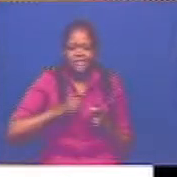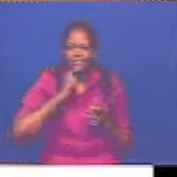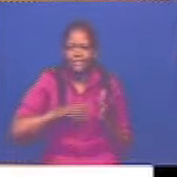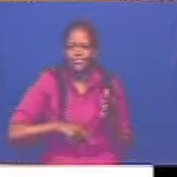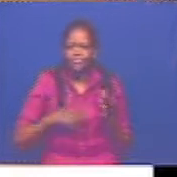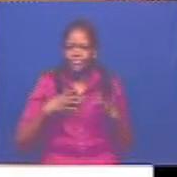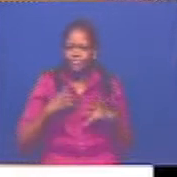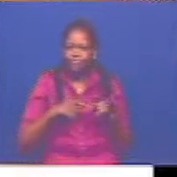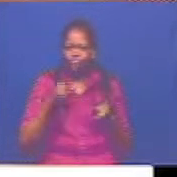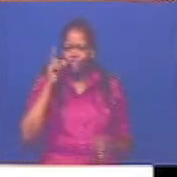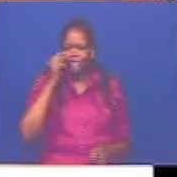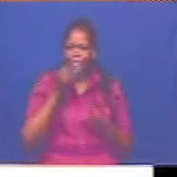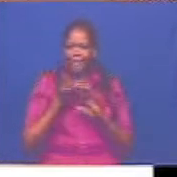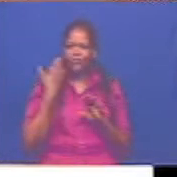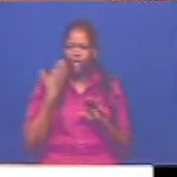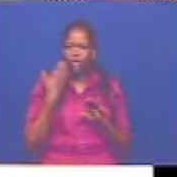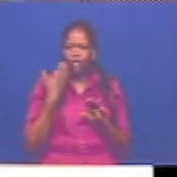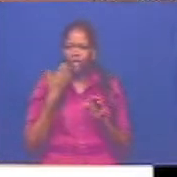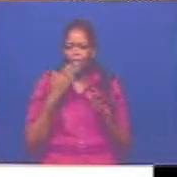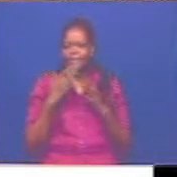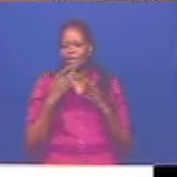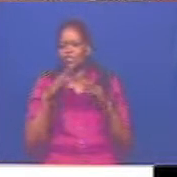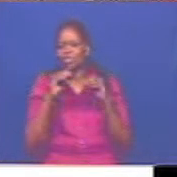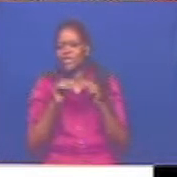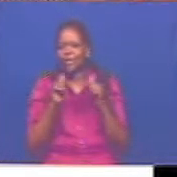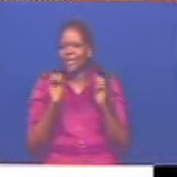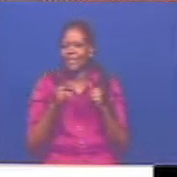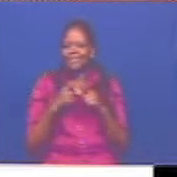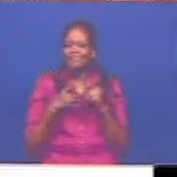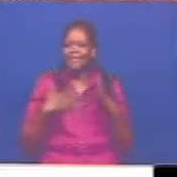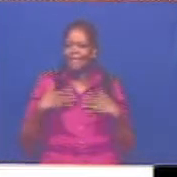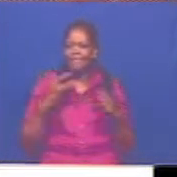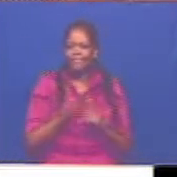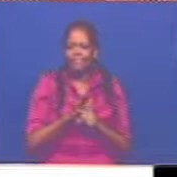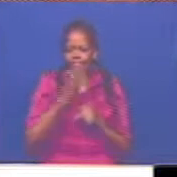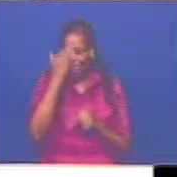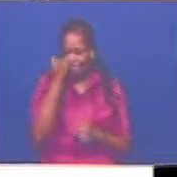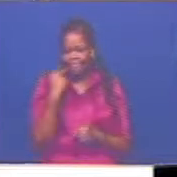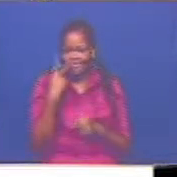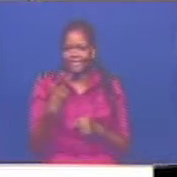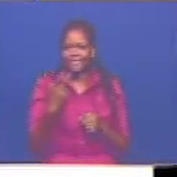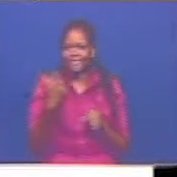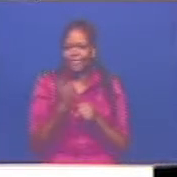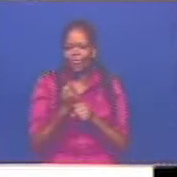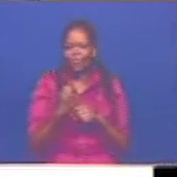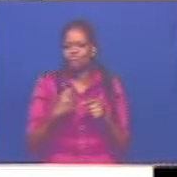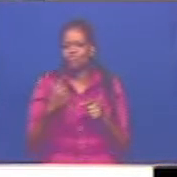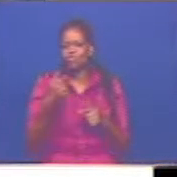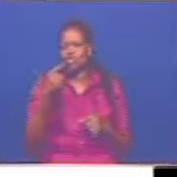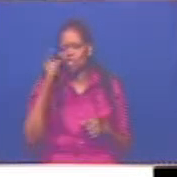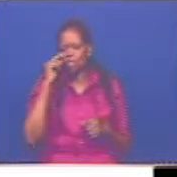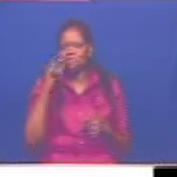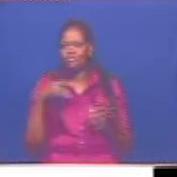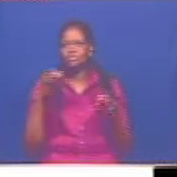wa coast ya kitambo, labda quality. Sasa I'm very happy kwa sababu nikiangalia kazi zinatoka coast, yani mpaka unashtuka.